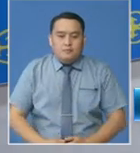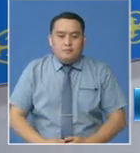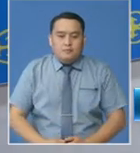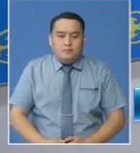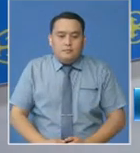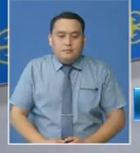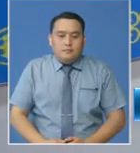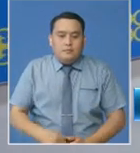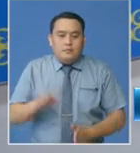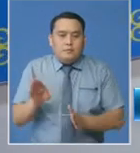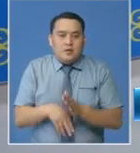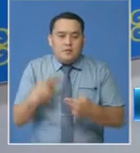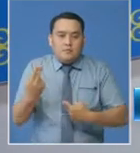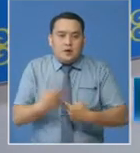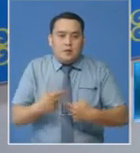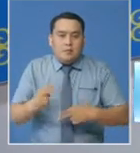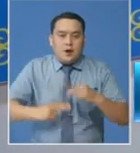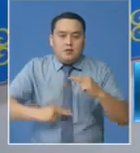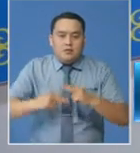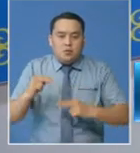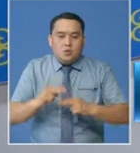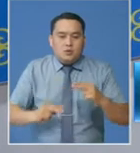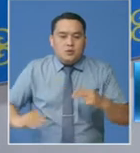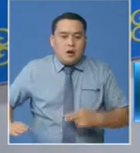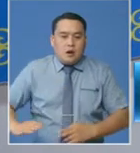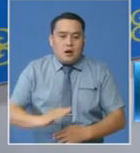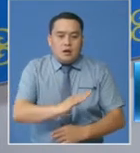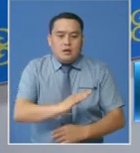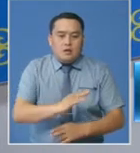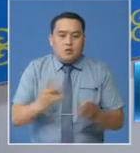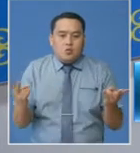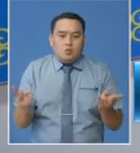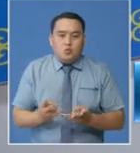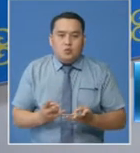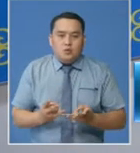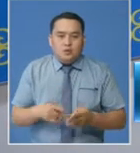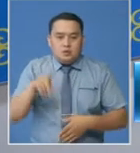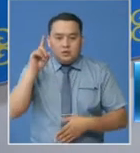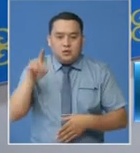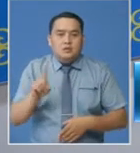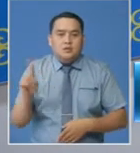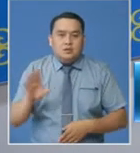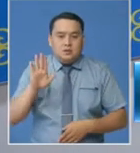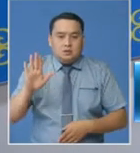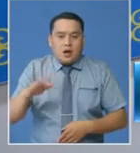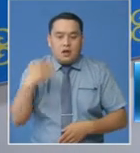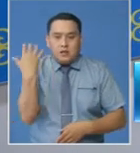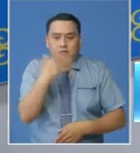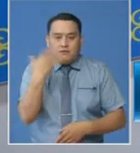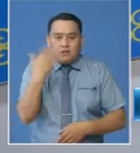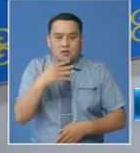Безбарьерная среда, значит, построить пандусы, построить необходимые знаки для